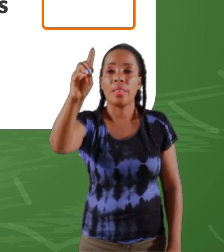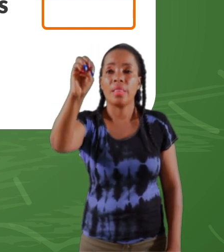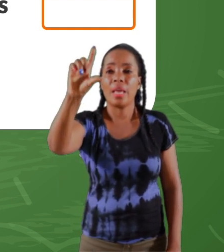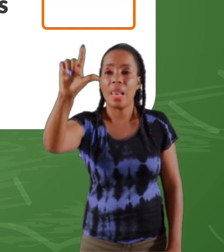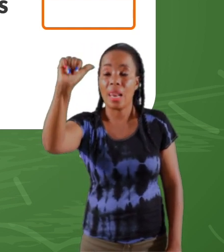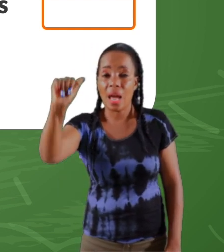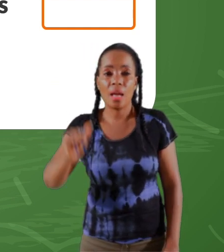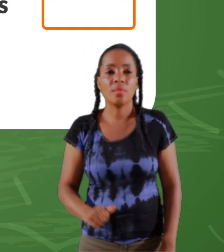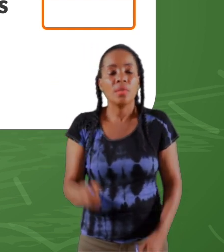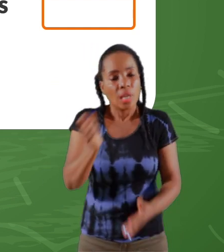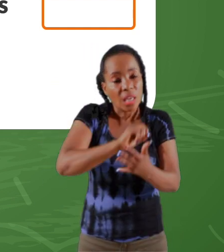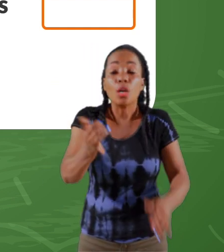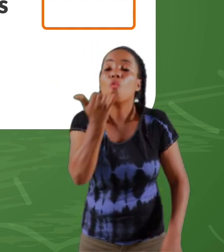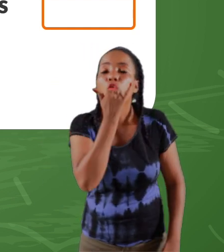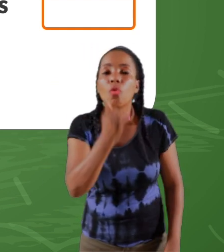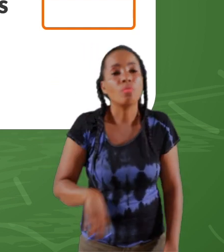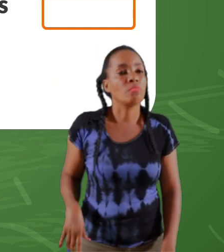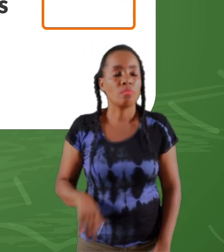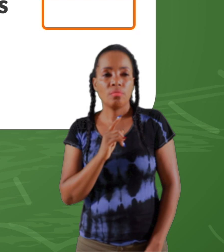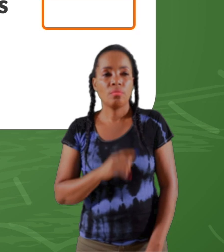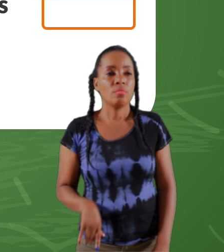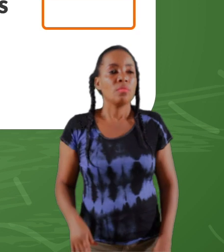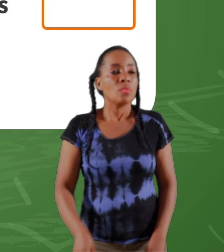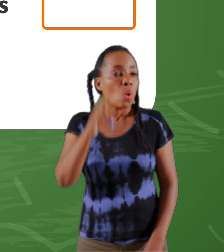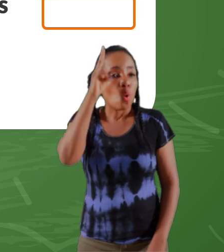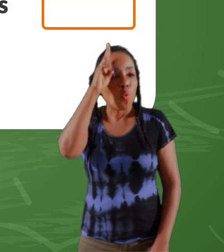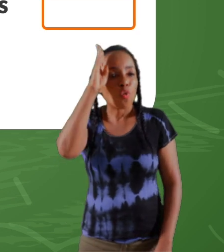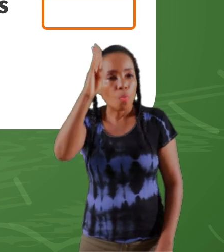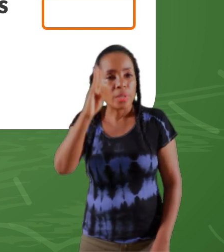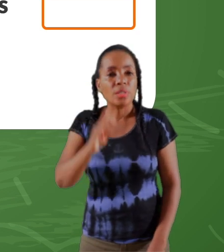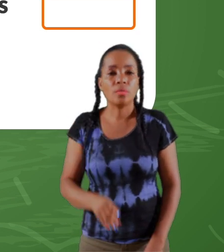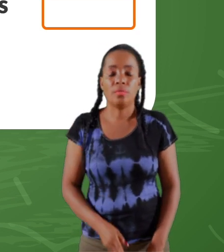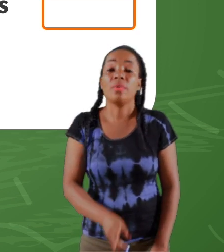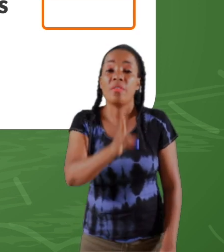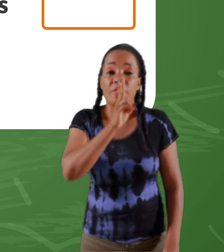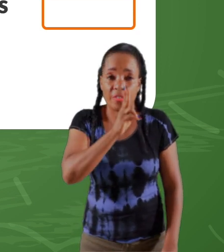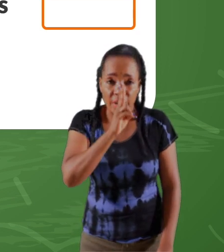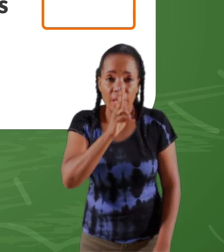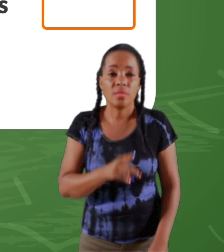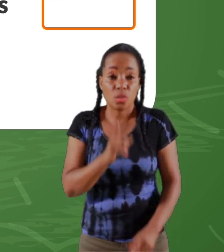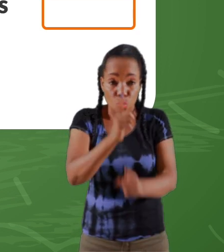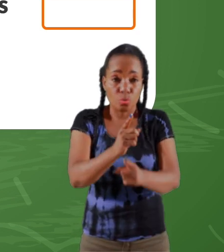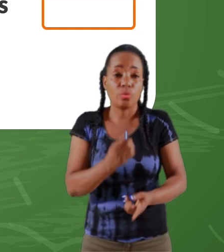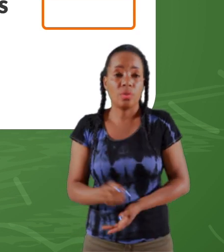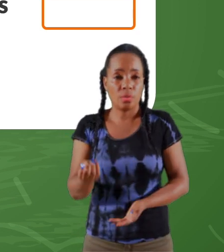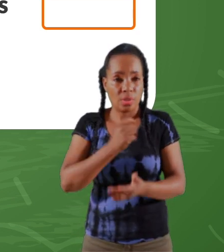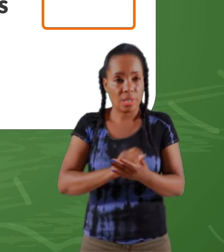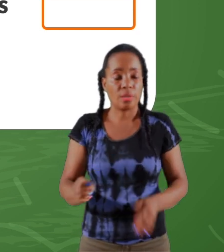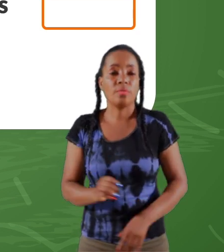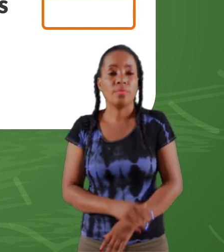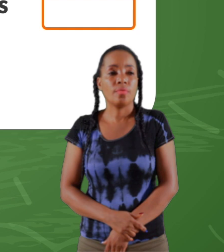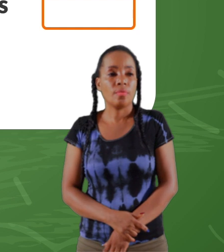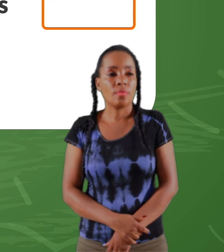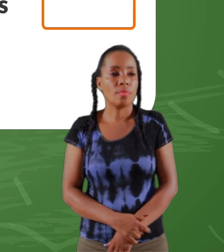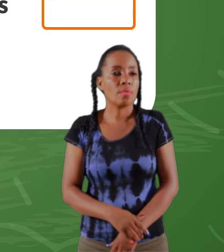case. Félix Houphouët-Boigny, on écrit vrai dans la case. De Gaulle et